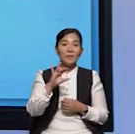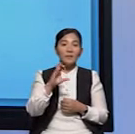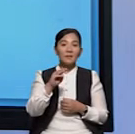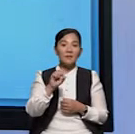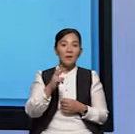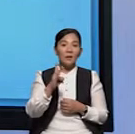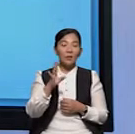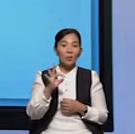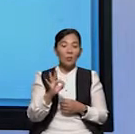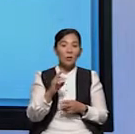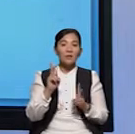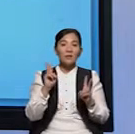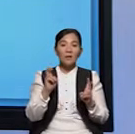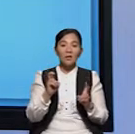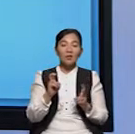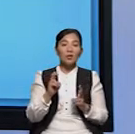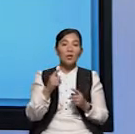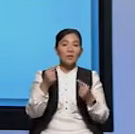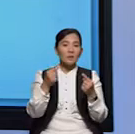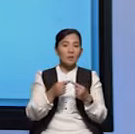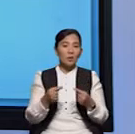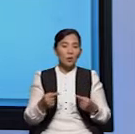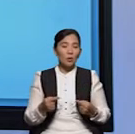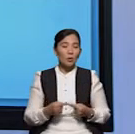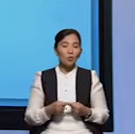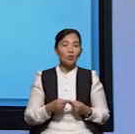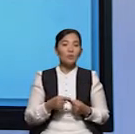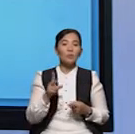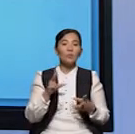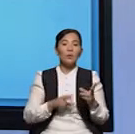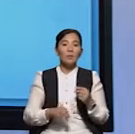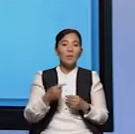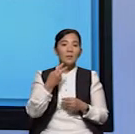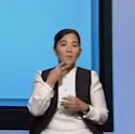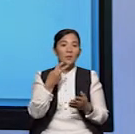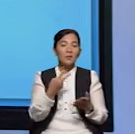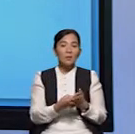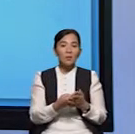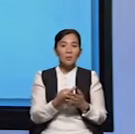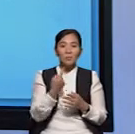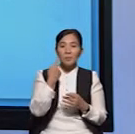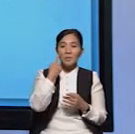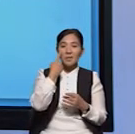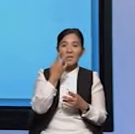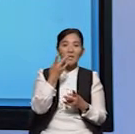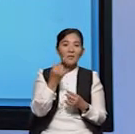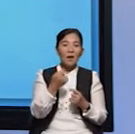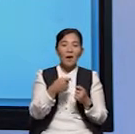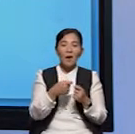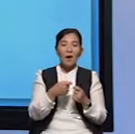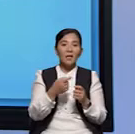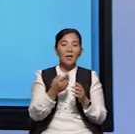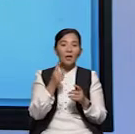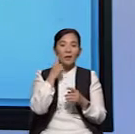Пристально. Пристально – значит сосредоточенно, напряженно, смотреть пристально, не